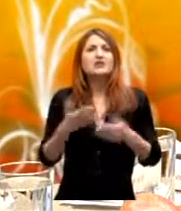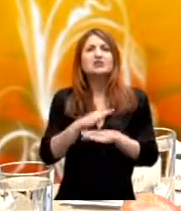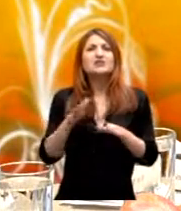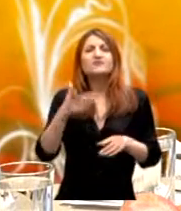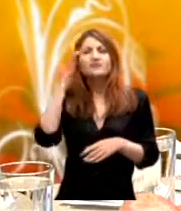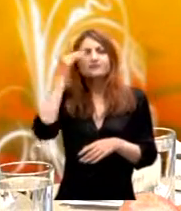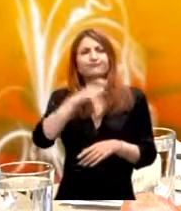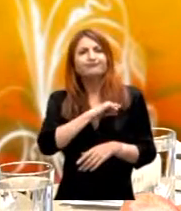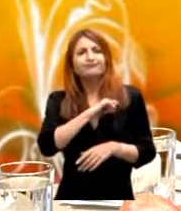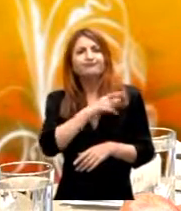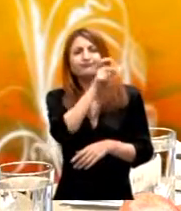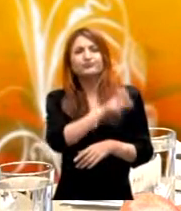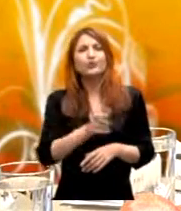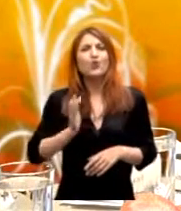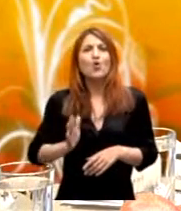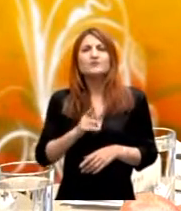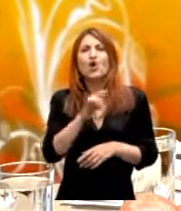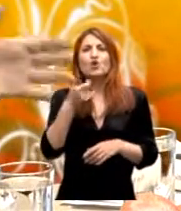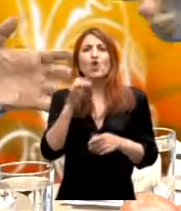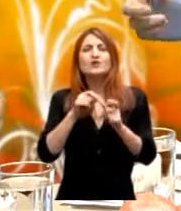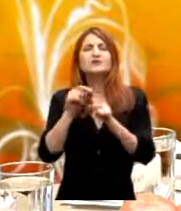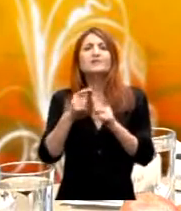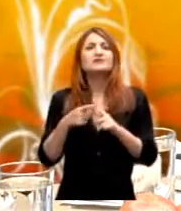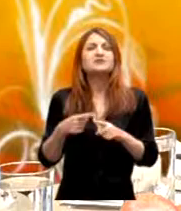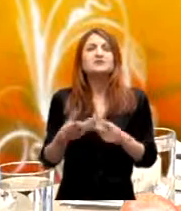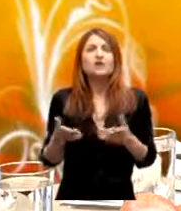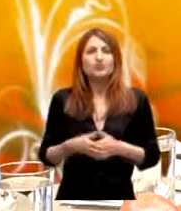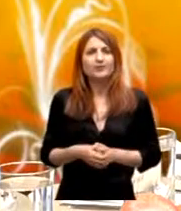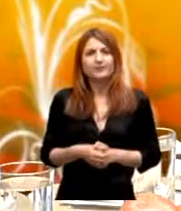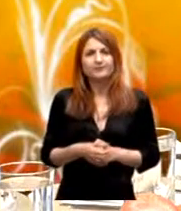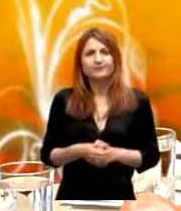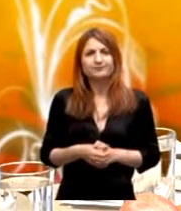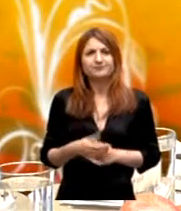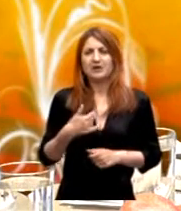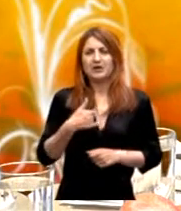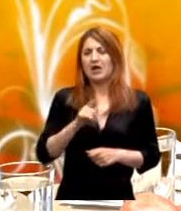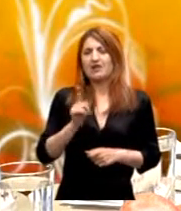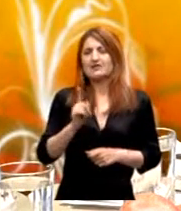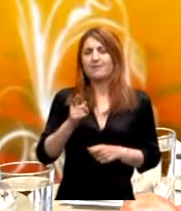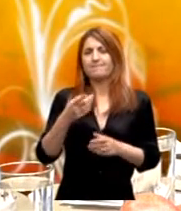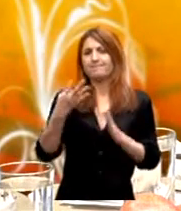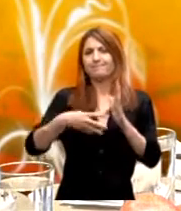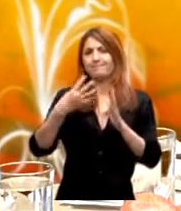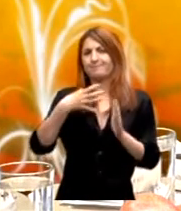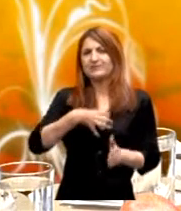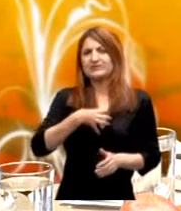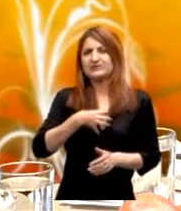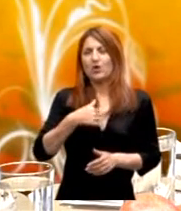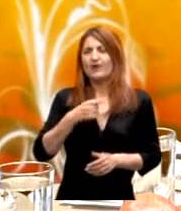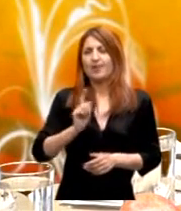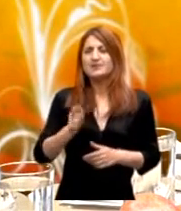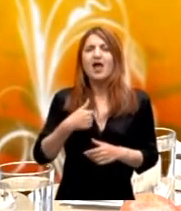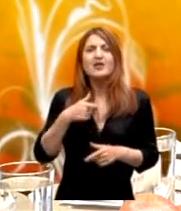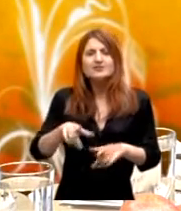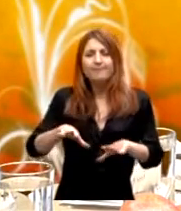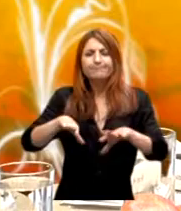zainteresirani za gospodin? Da. Zato što to je važno. Ja nisam psihologinja, da, ali sam otkrila da je